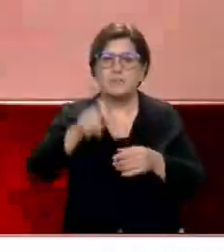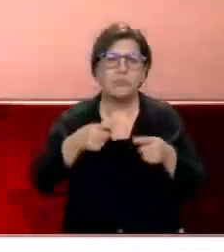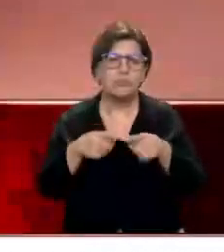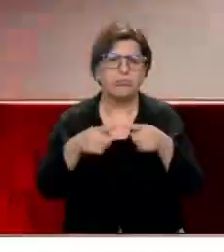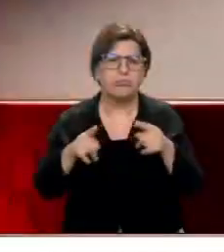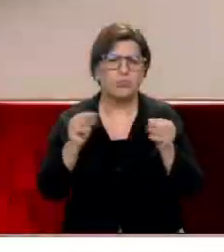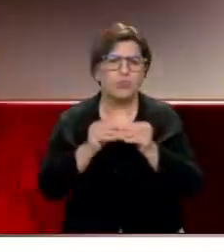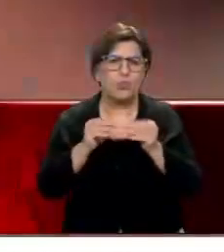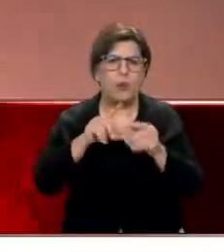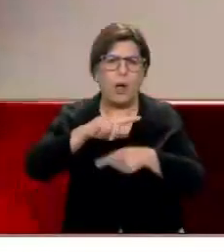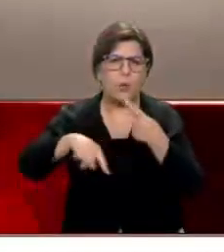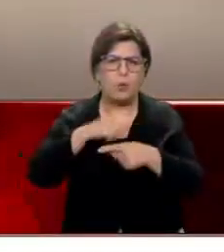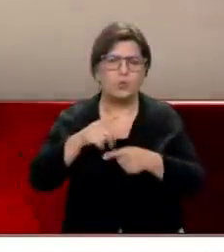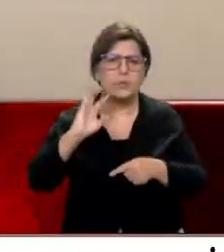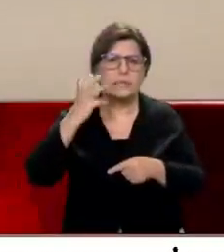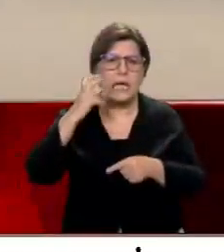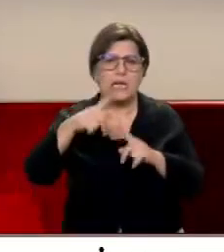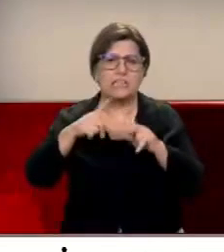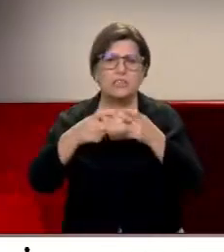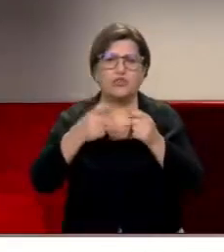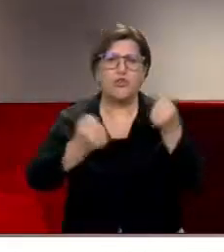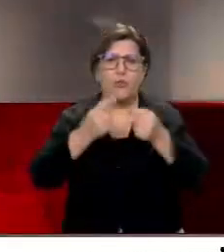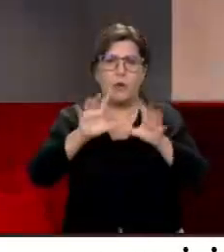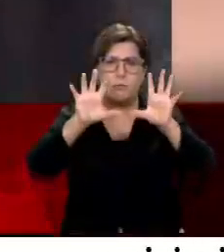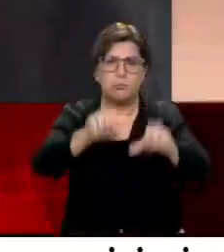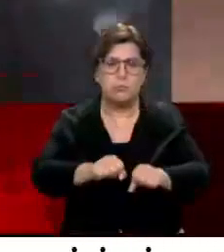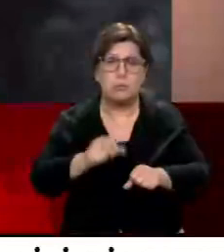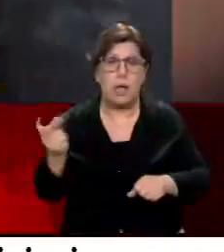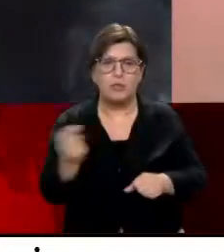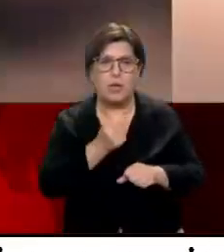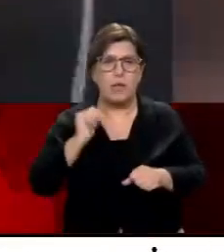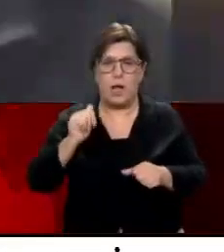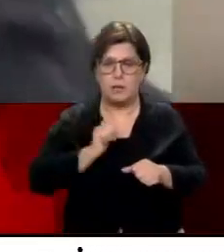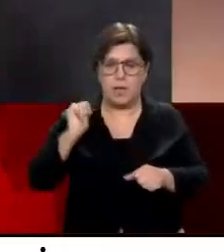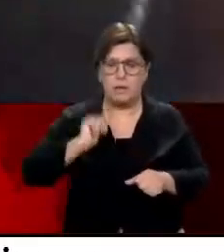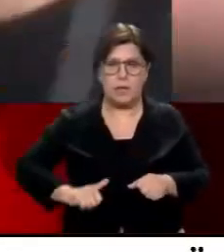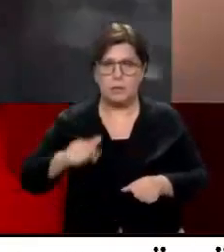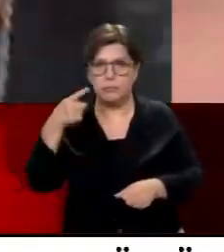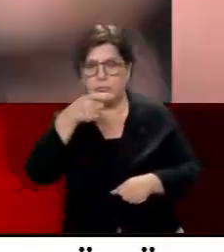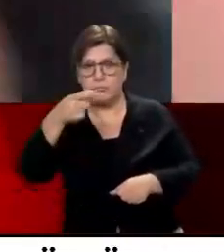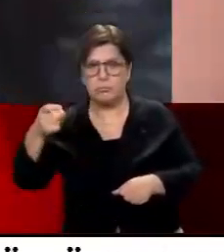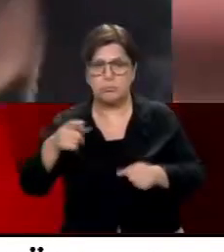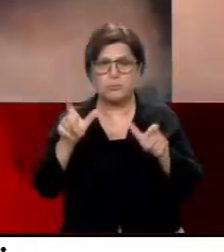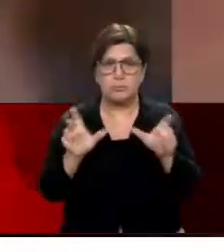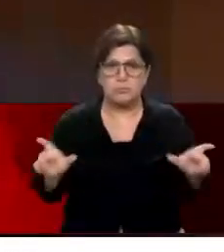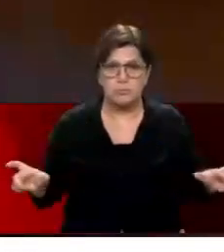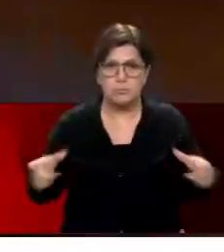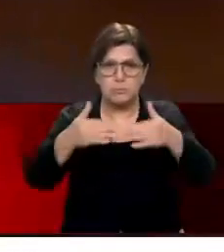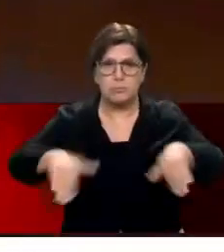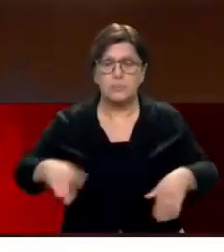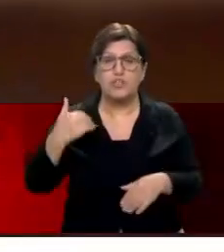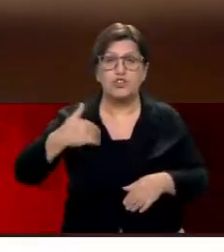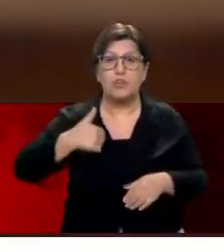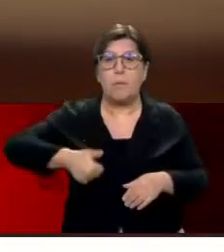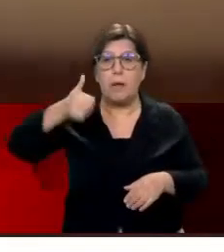suçlardan aranıyordu. Sakarya'da tır şoförünü rehin aldı. Kaçarken jandarmaya ateş açtı. Ekipler yolu kesti. Silahlı şüpheli İçişleri